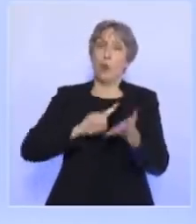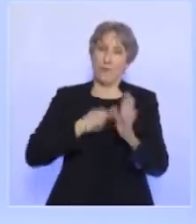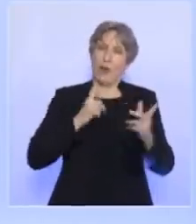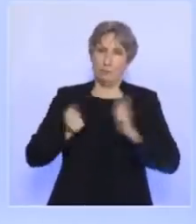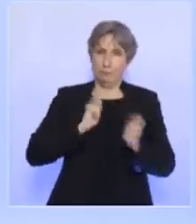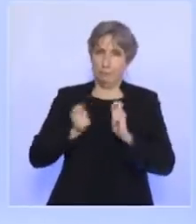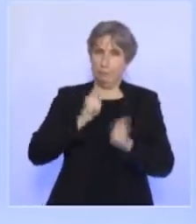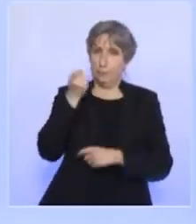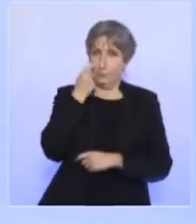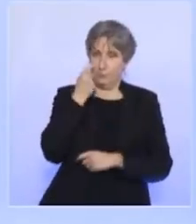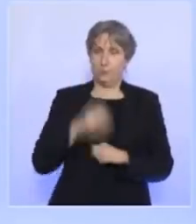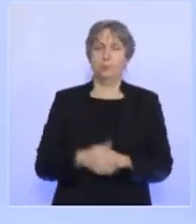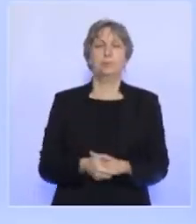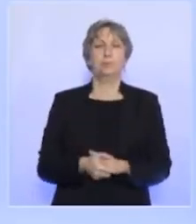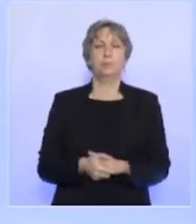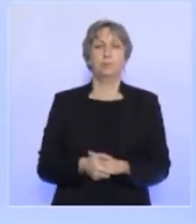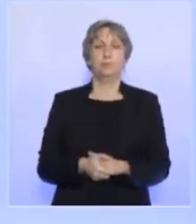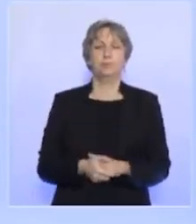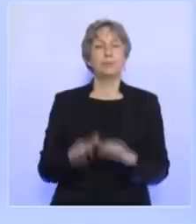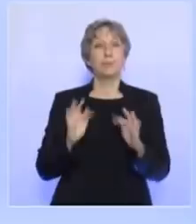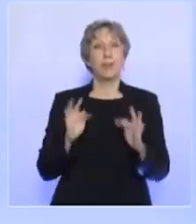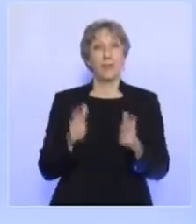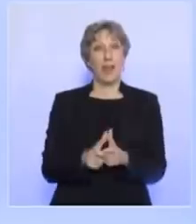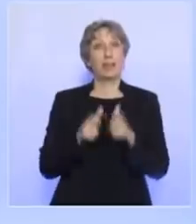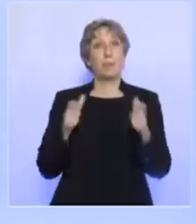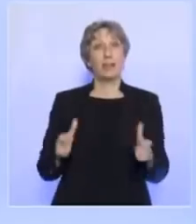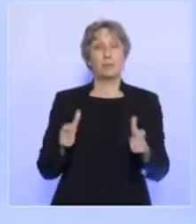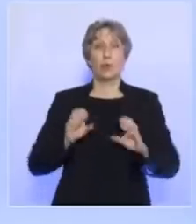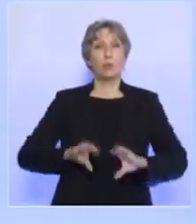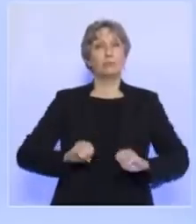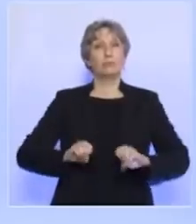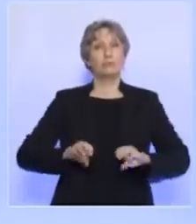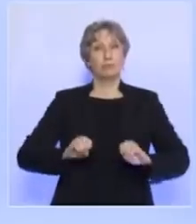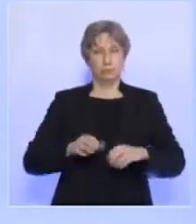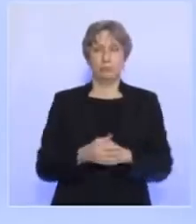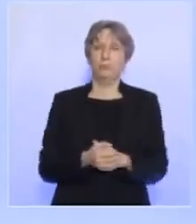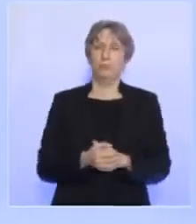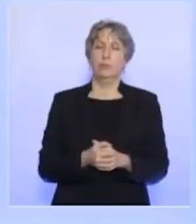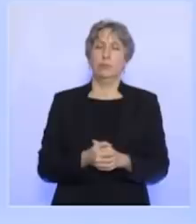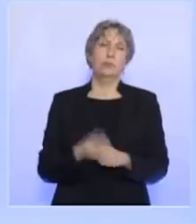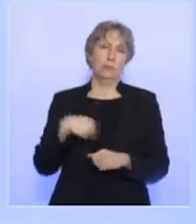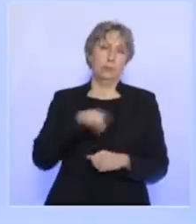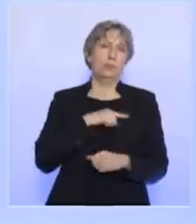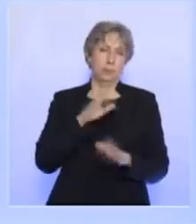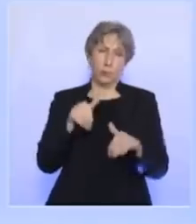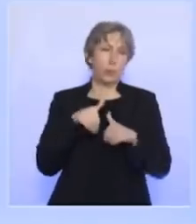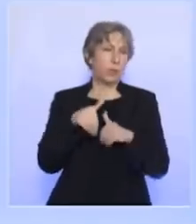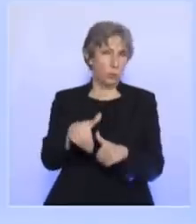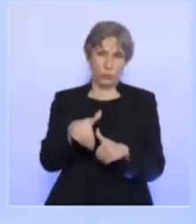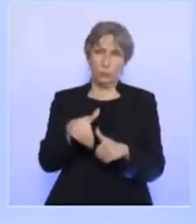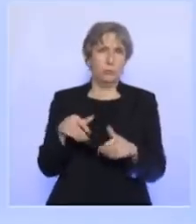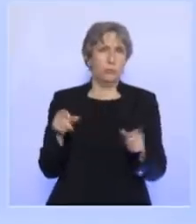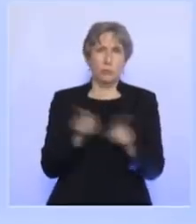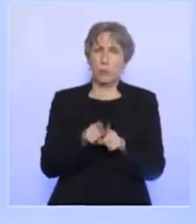prochain. De même, s'agissant des établissements d'enseignement, nous resterons dans la ligne que nous nous sommes